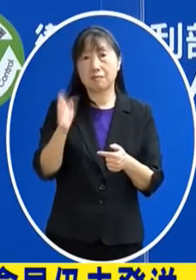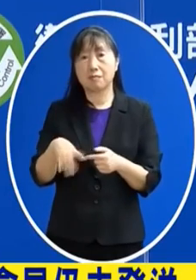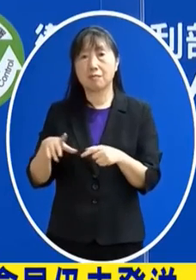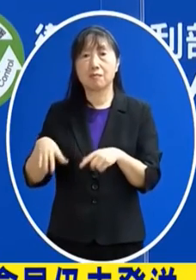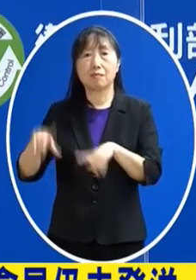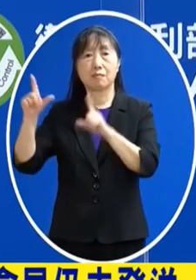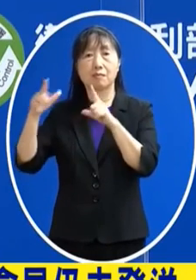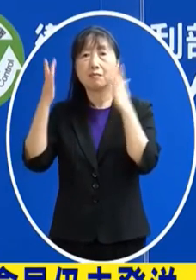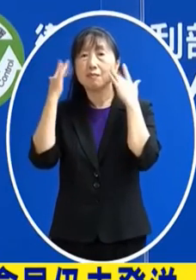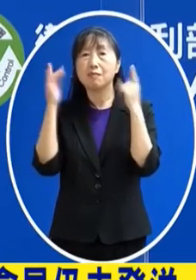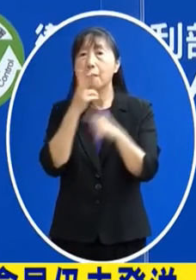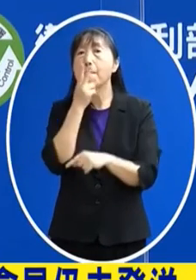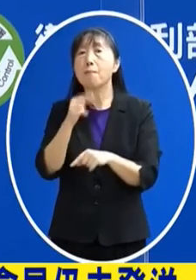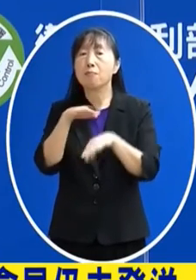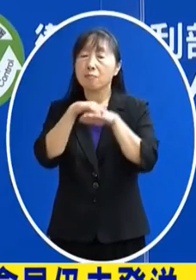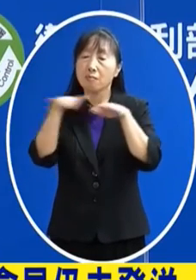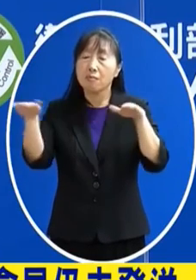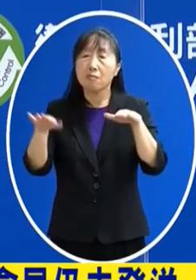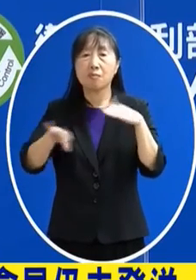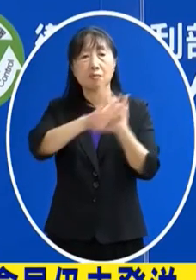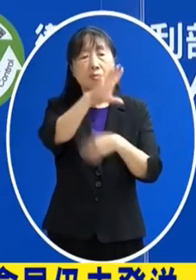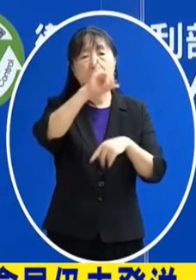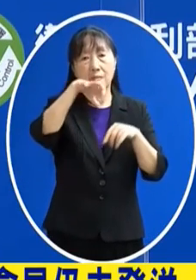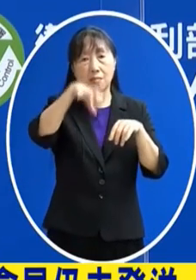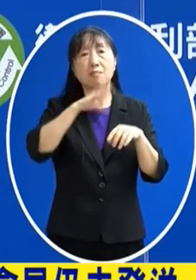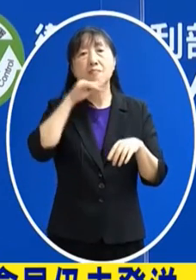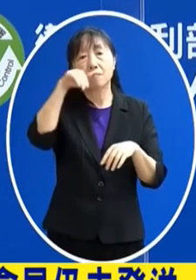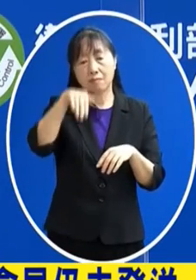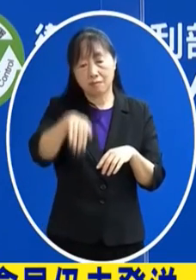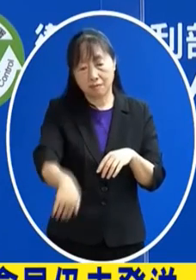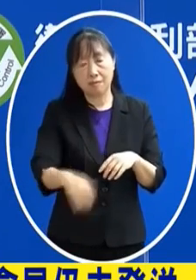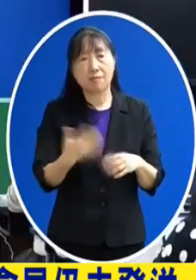平，那其他区域是下降。